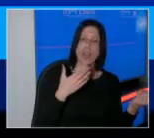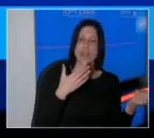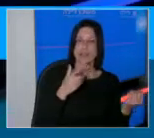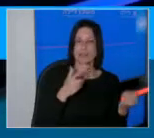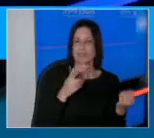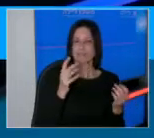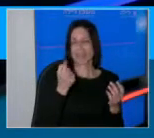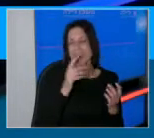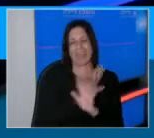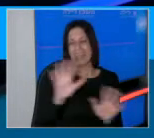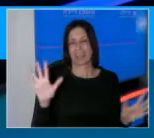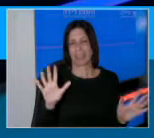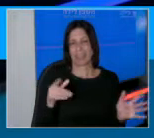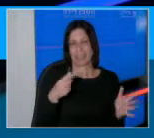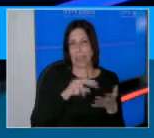התזה